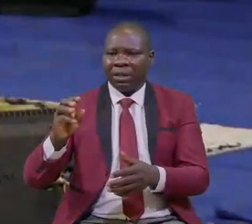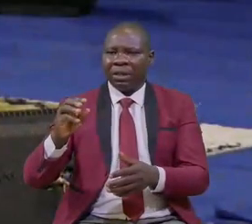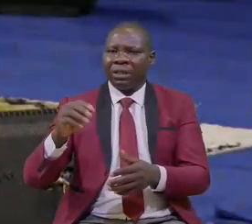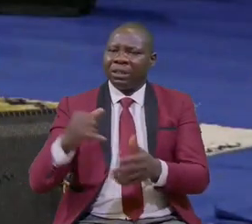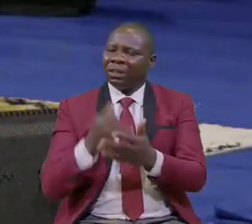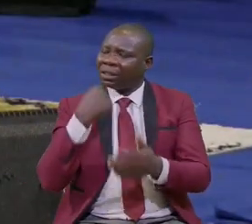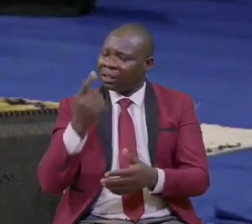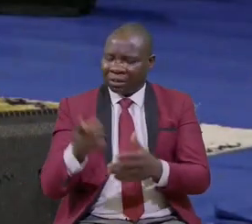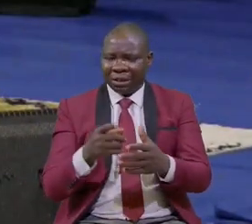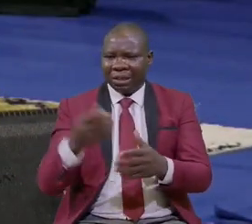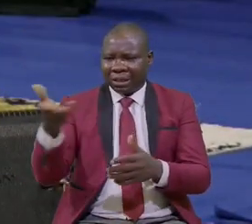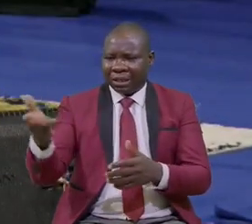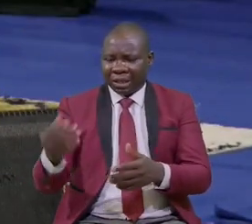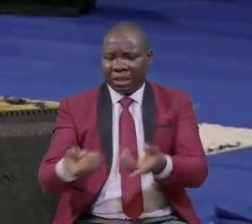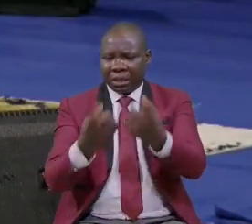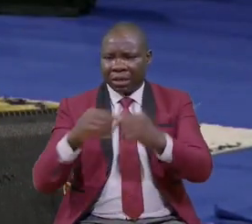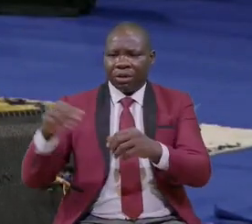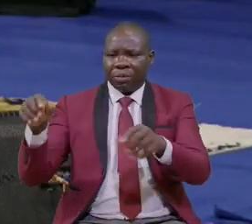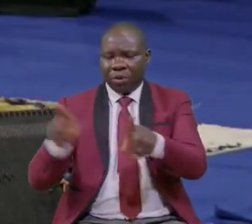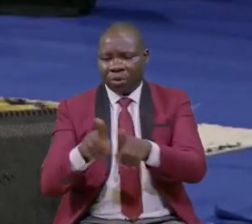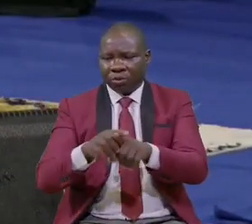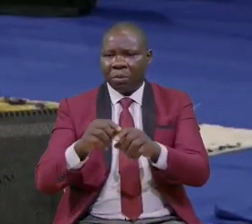Verset 16. La multitude accourait aussi